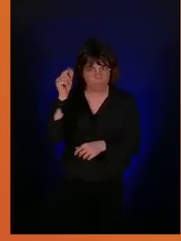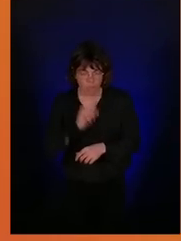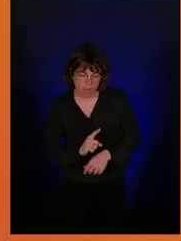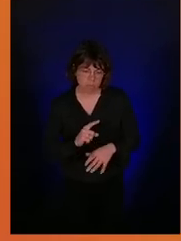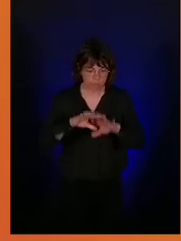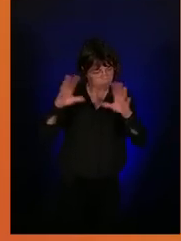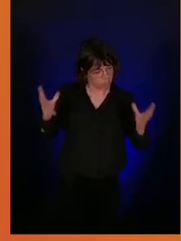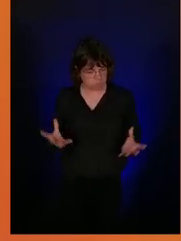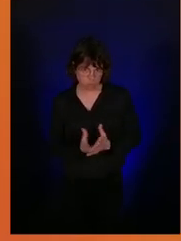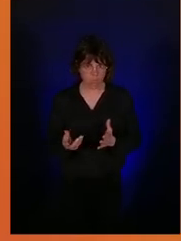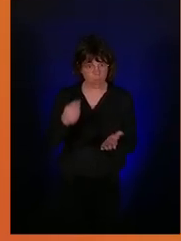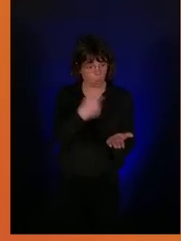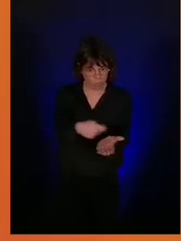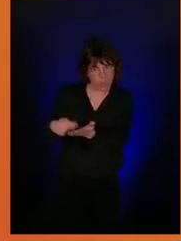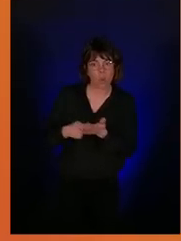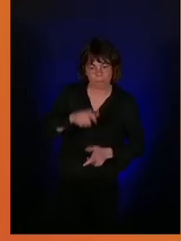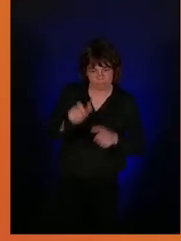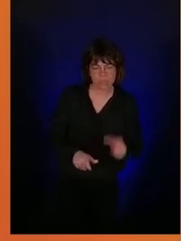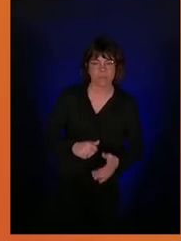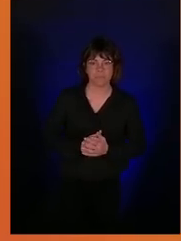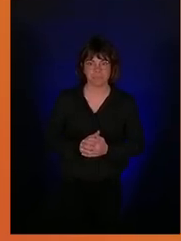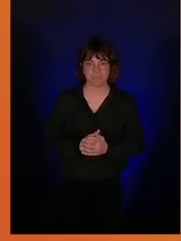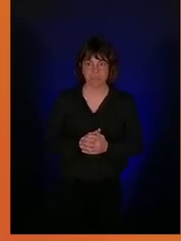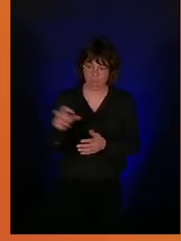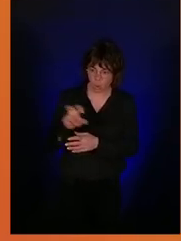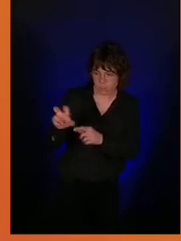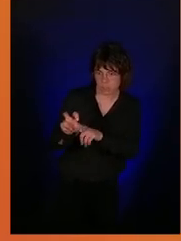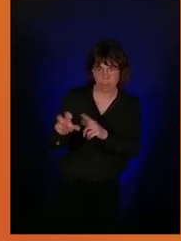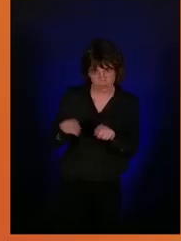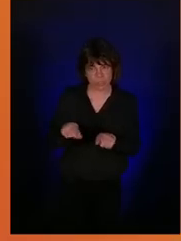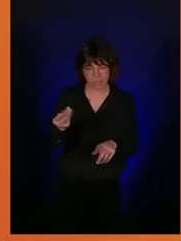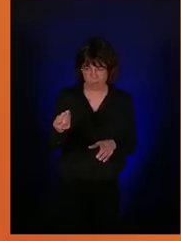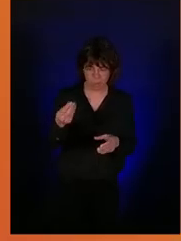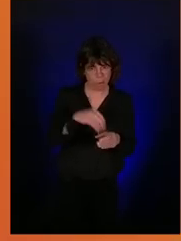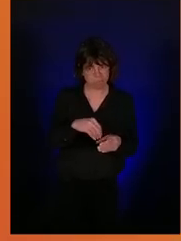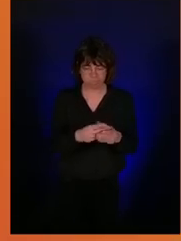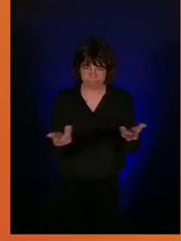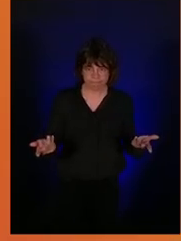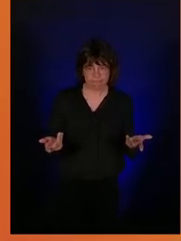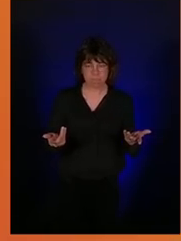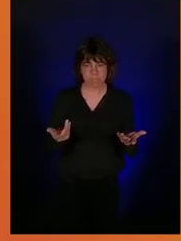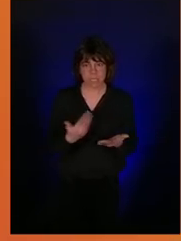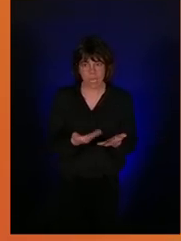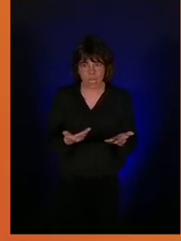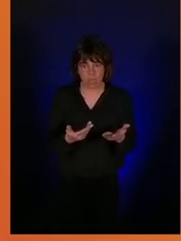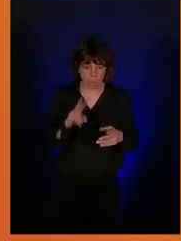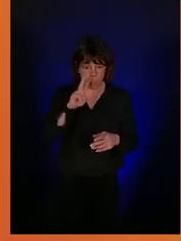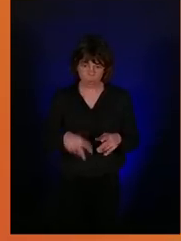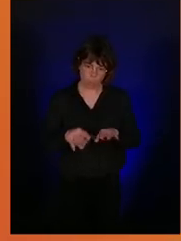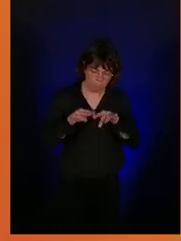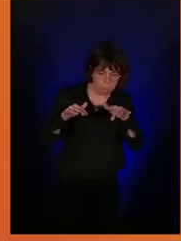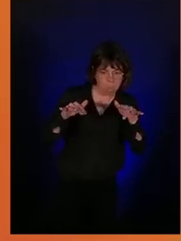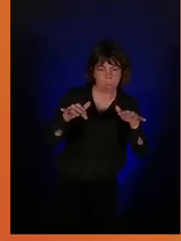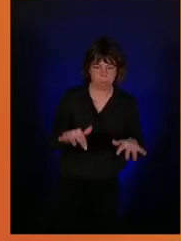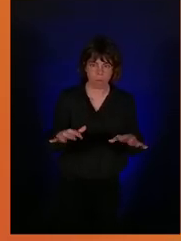de l'ensemble des consommateurs. Écologiquement et économiquement, après avoir pollué au nom